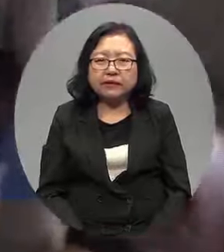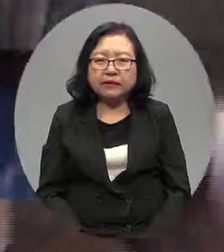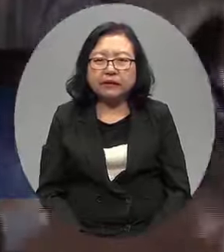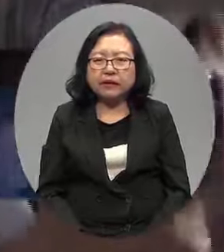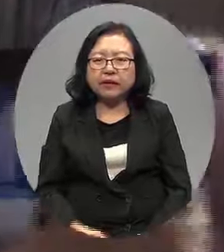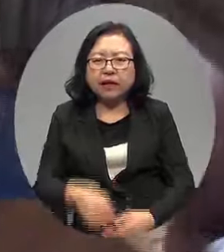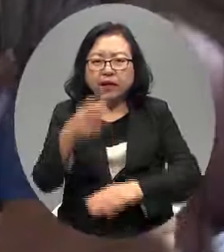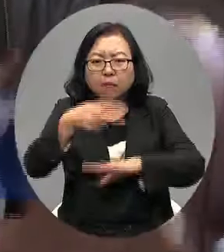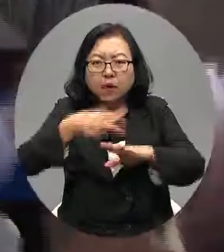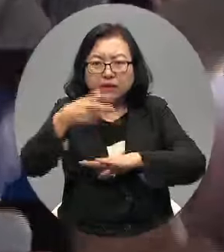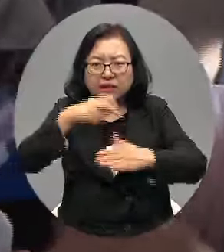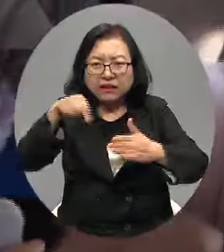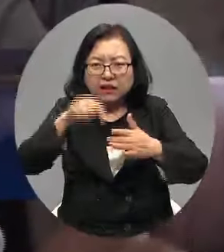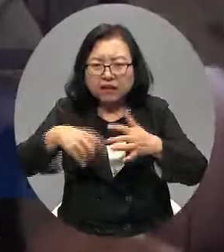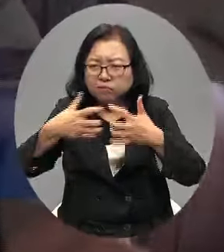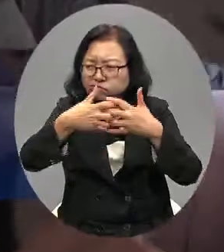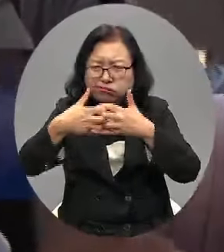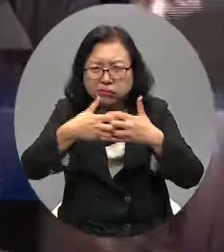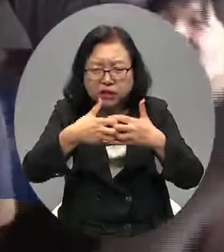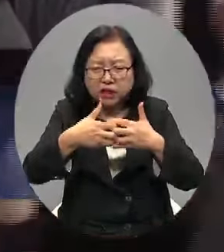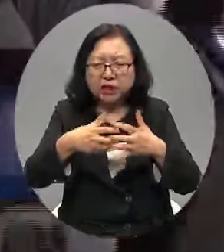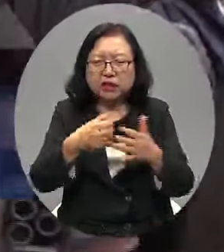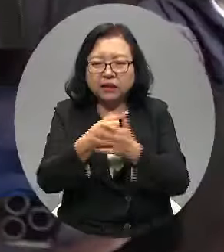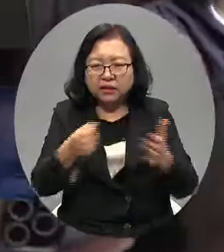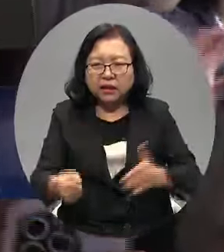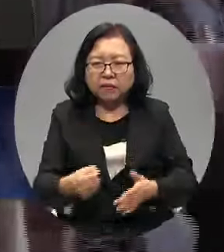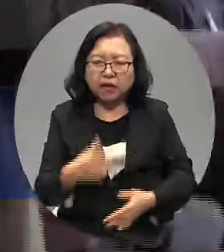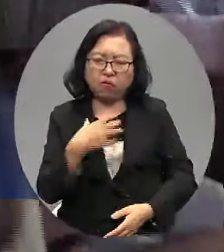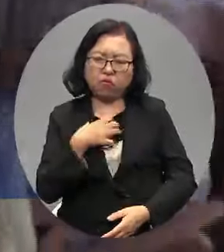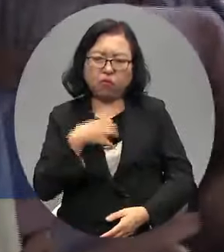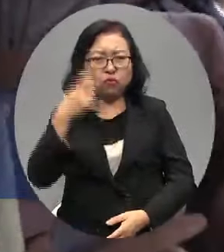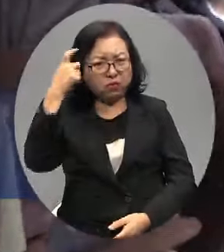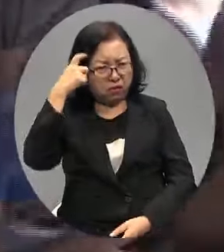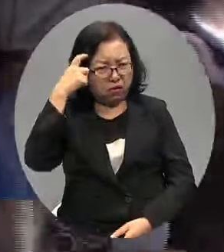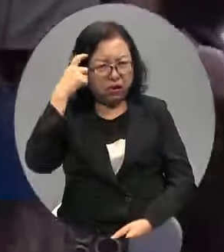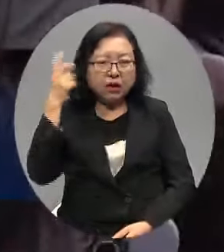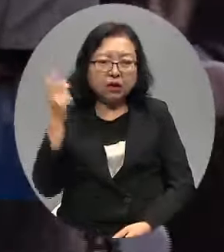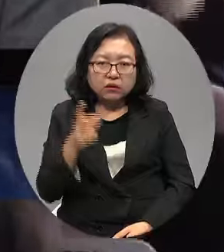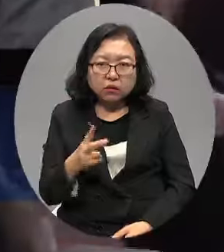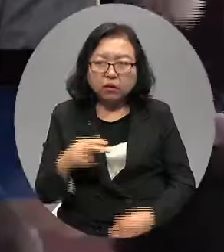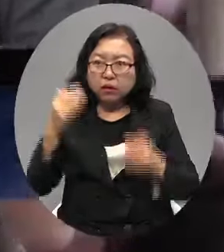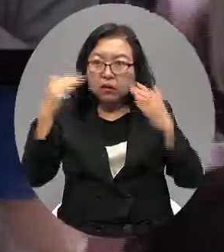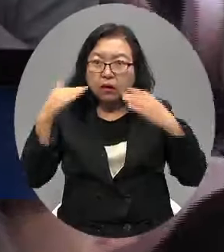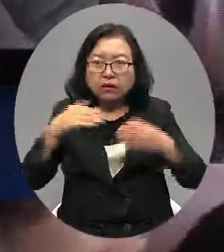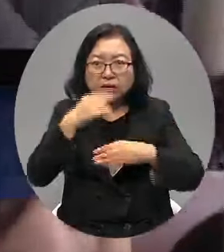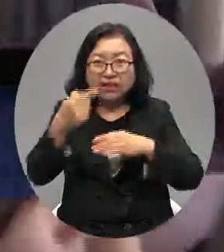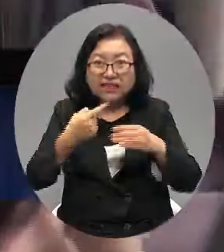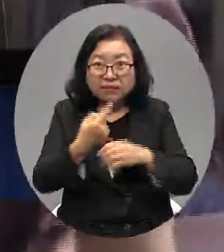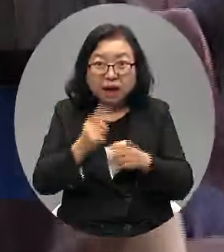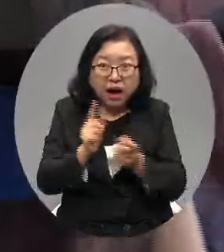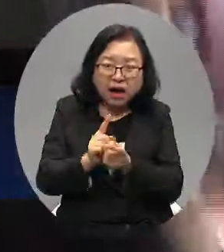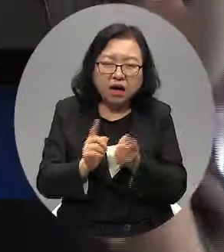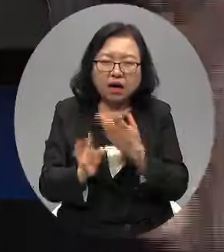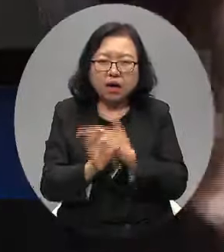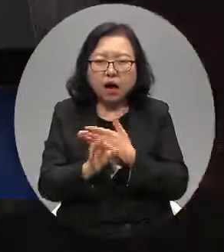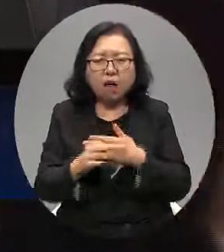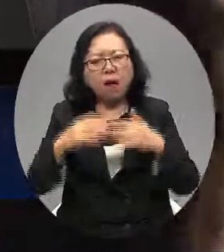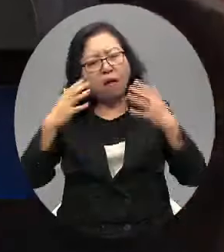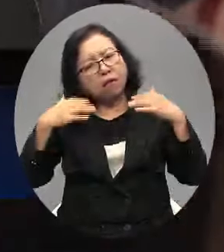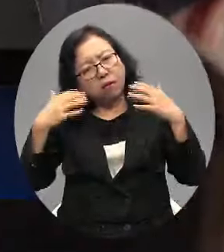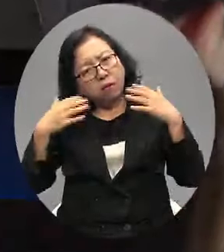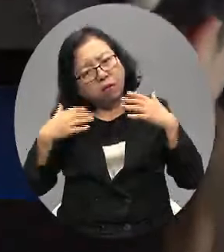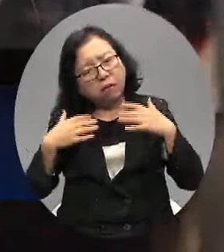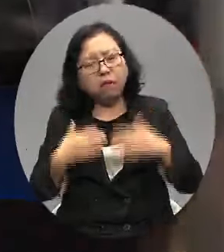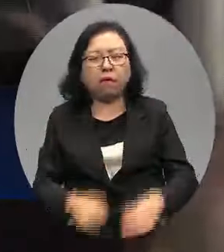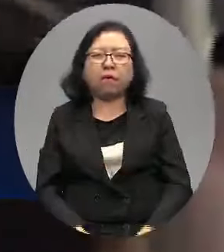버스 사람이 너무 많다 보니까 좀 위험하다는 생각도 들고요. 그다음에 좀 여름철 같은 경우는 좀 붙다 보니까